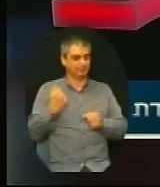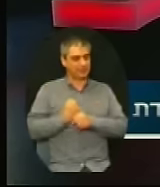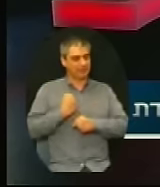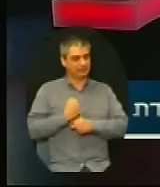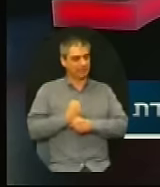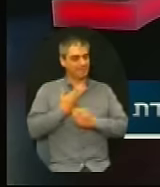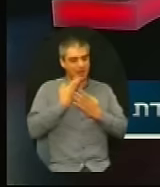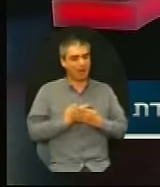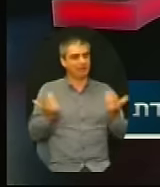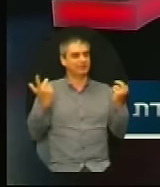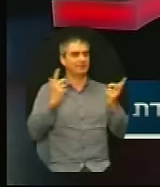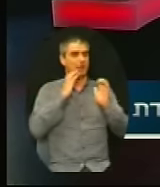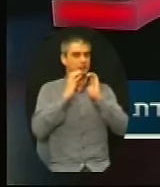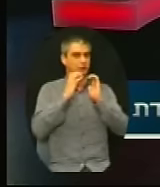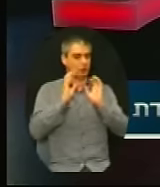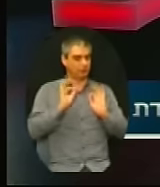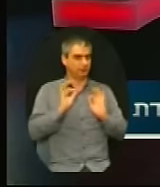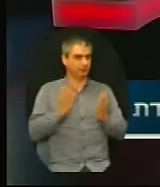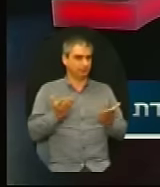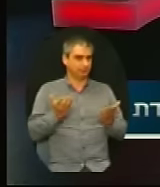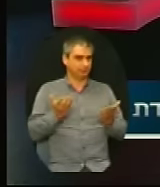עשייה וחשיפה תקשורתית עניינית.